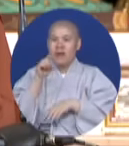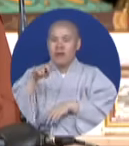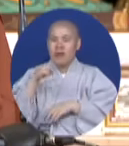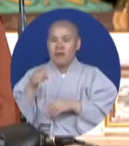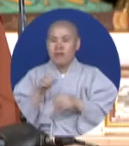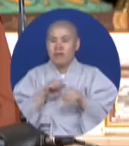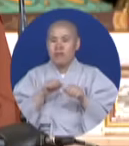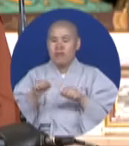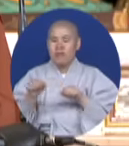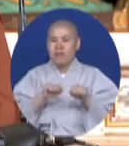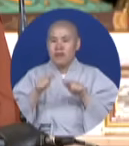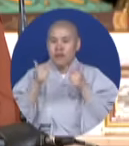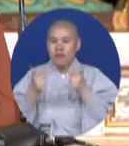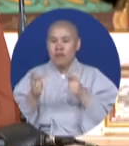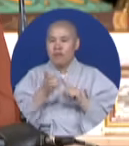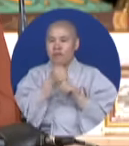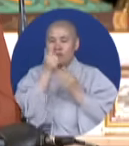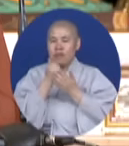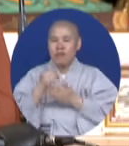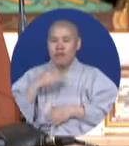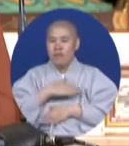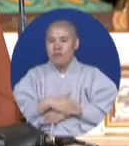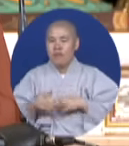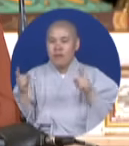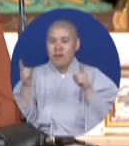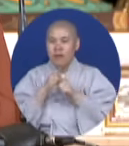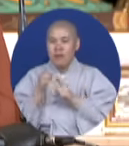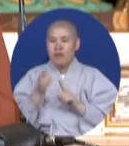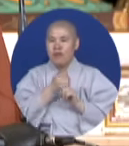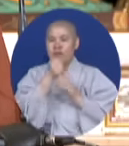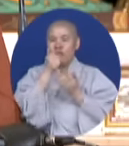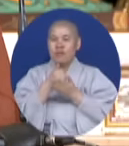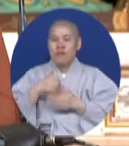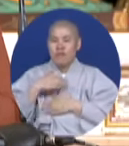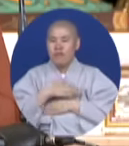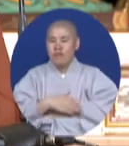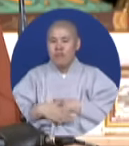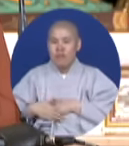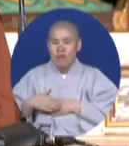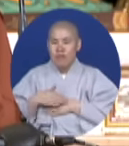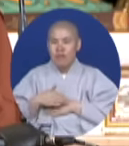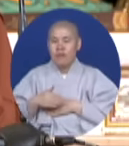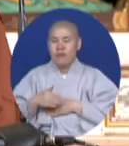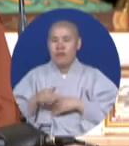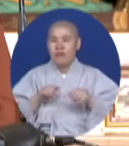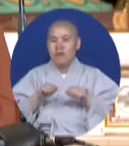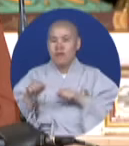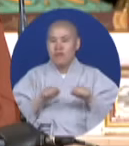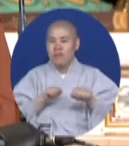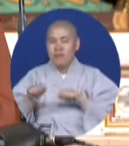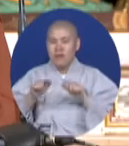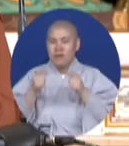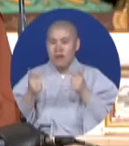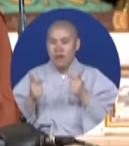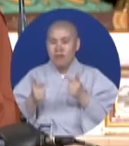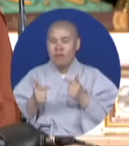않고 부처 몸이 되고요. 부처 몸을 털끝 하나도 움직이지 않고 중생이 되는 거예요.